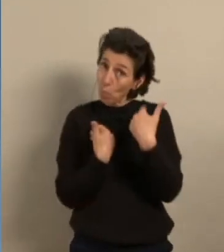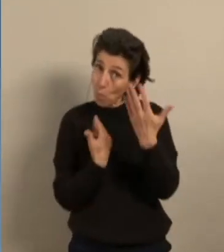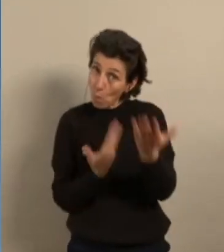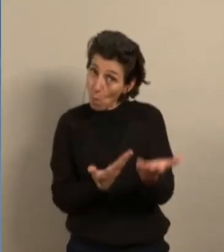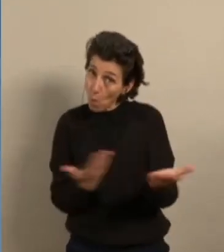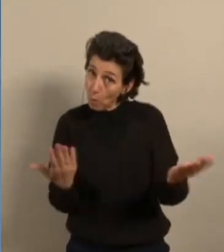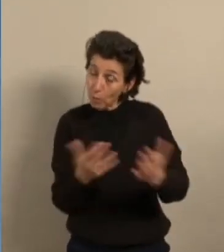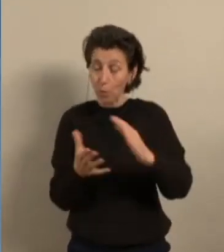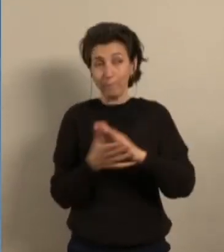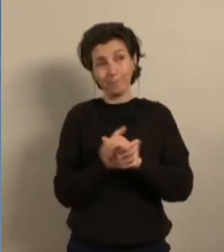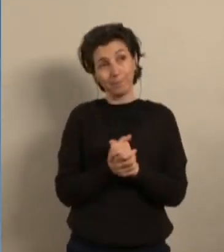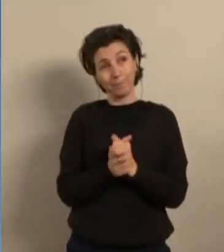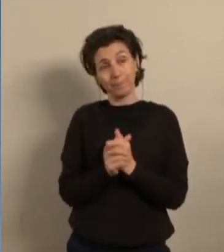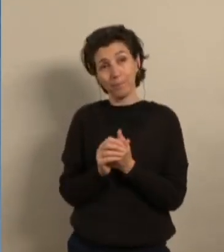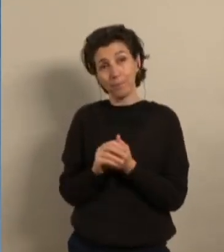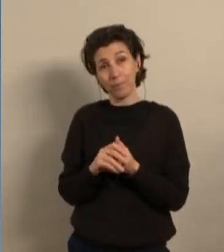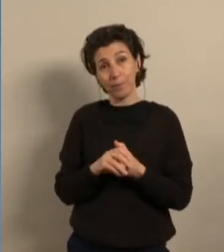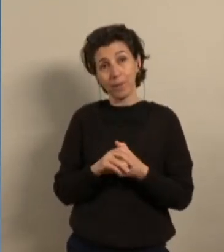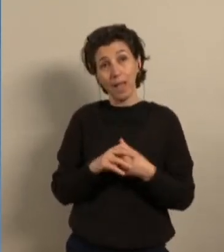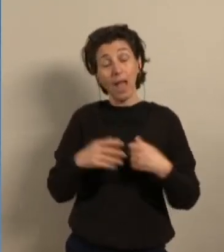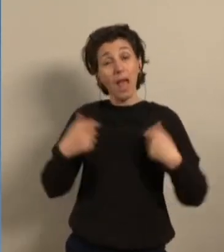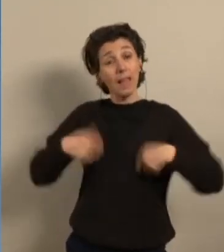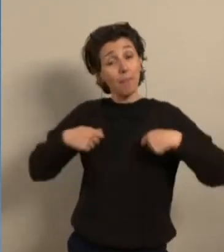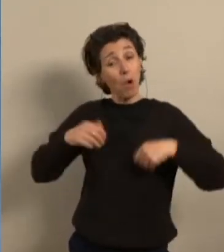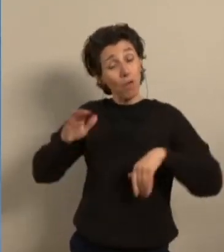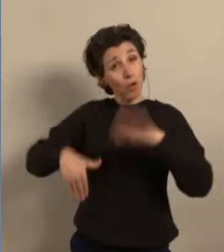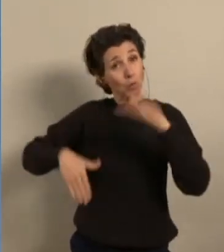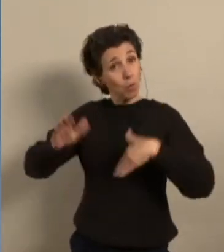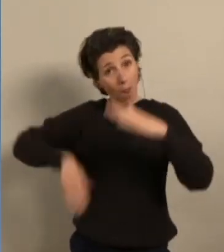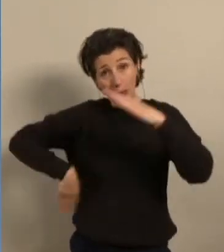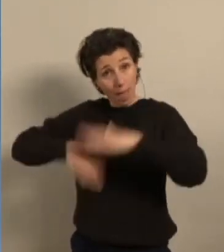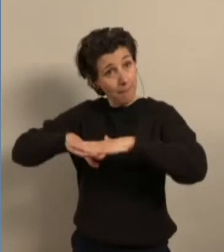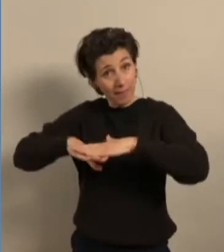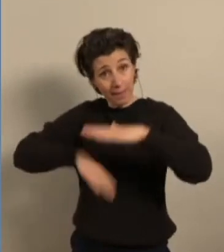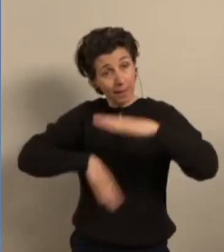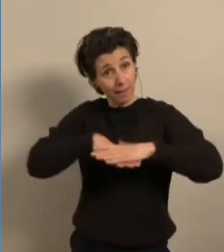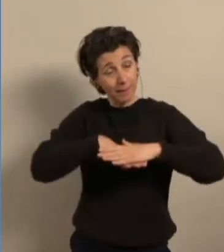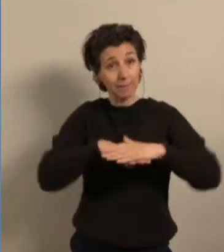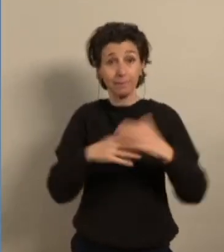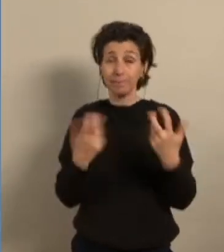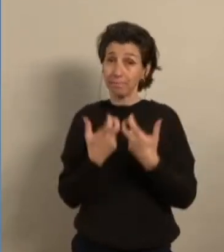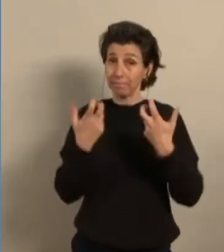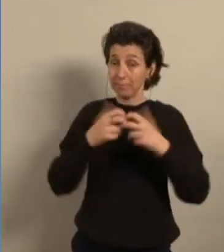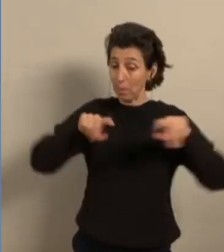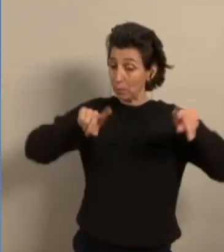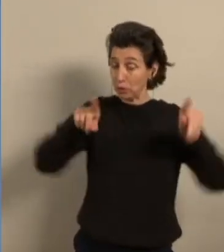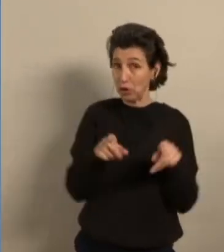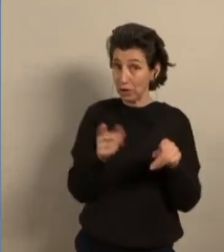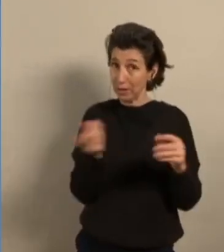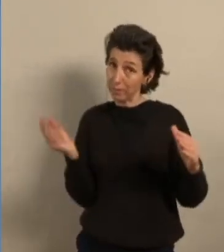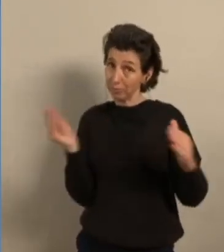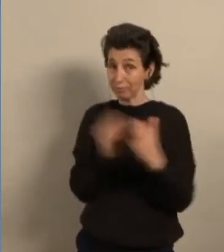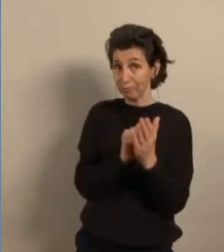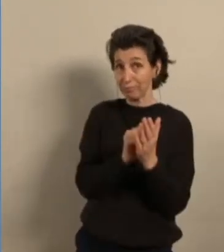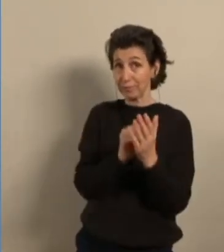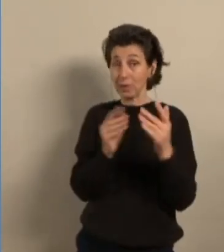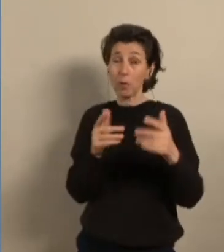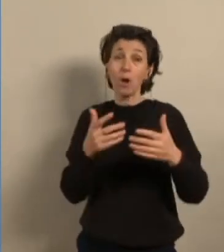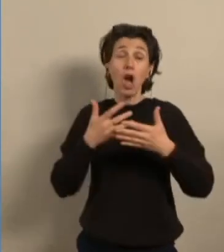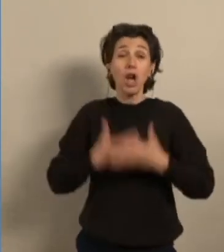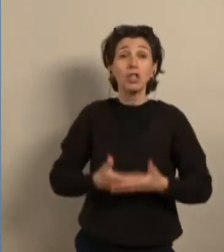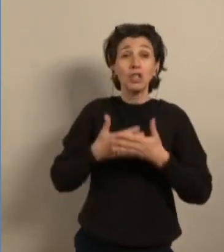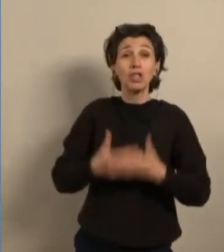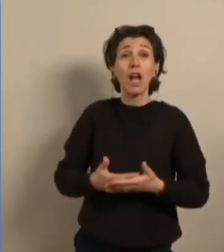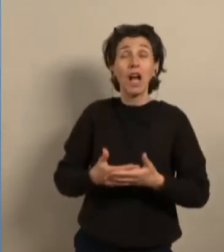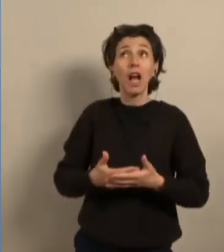décide de limiter la hausse des dépenses de fonctionnement en budgétant la charge à caractère général comme suit. Les charges,